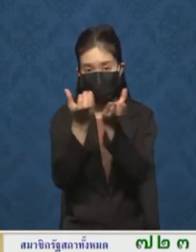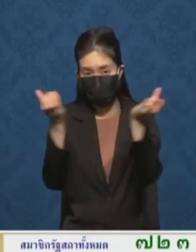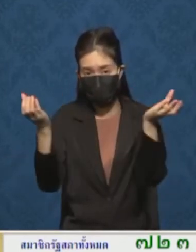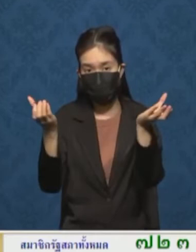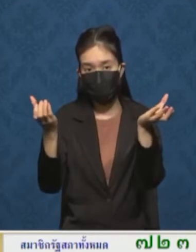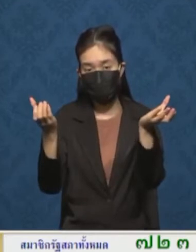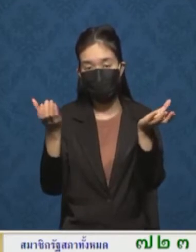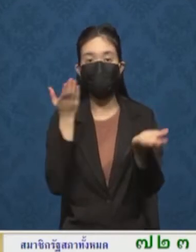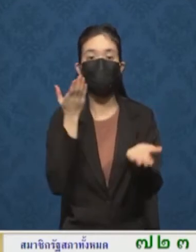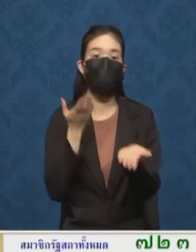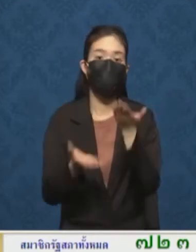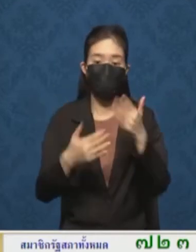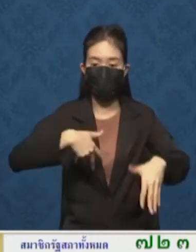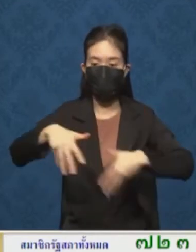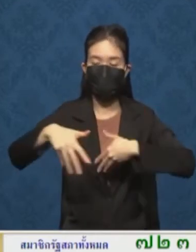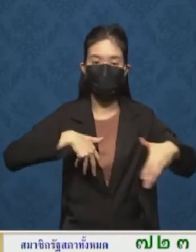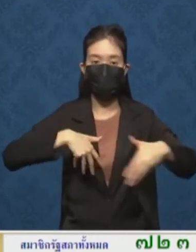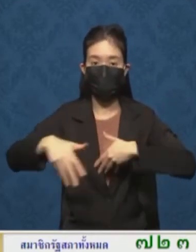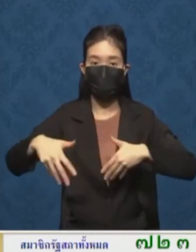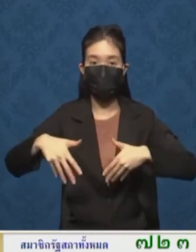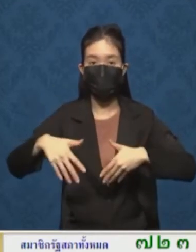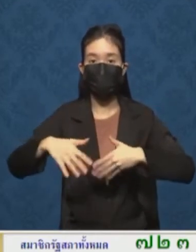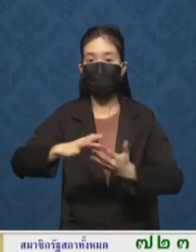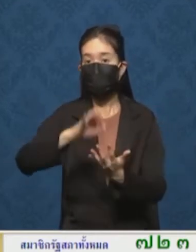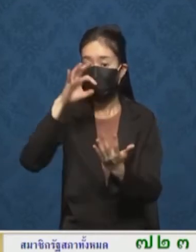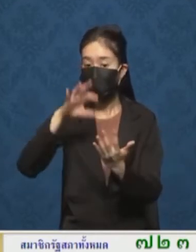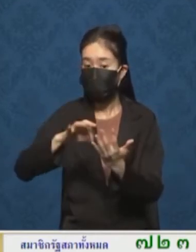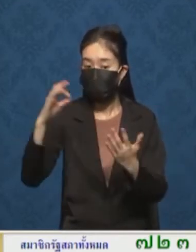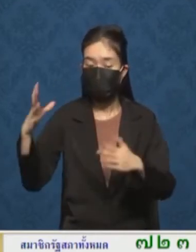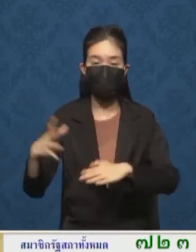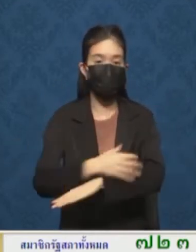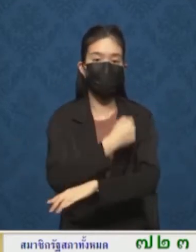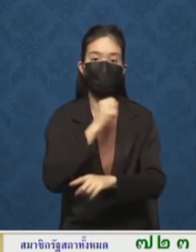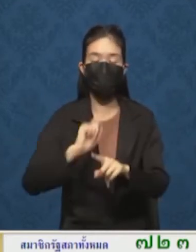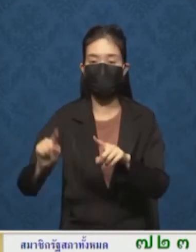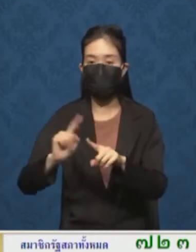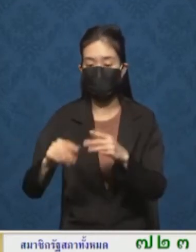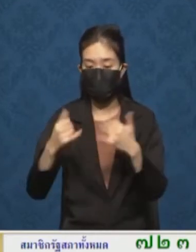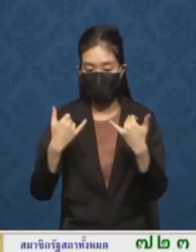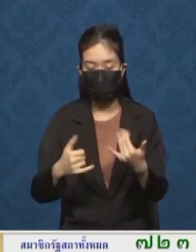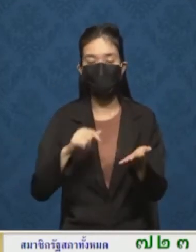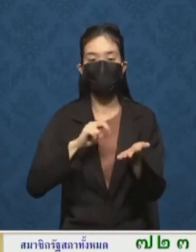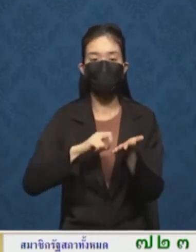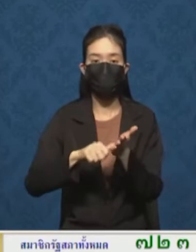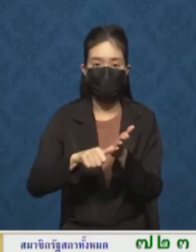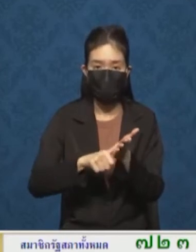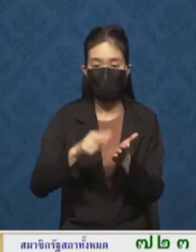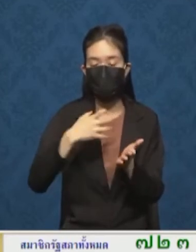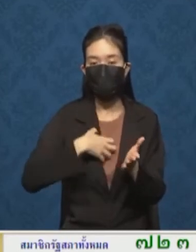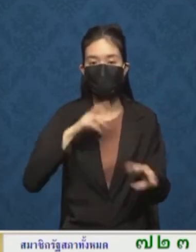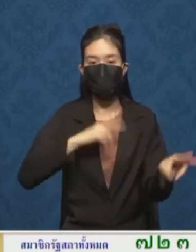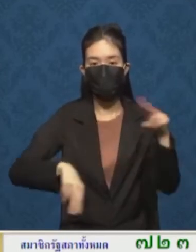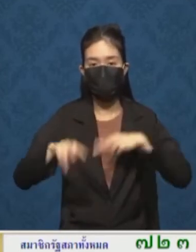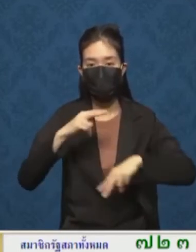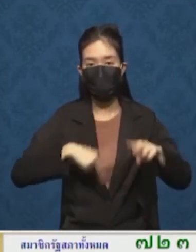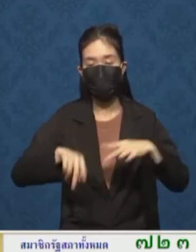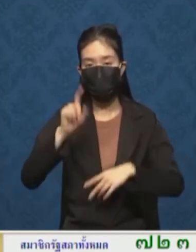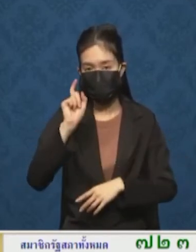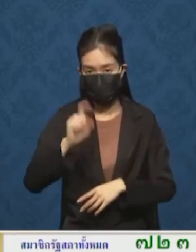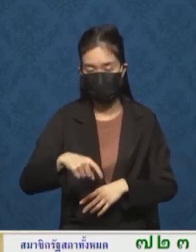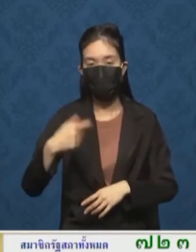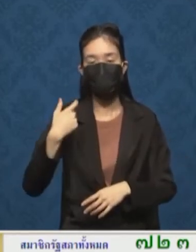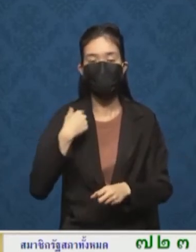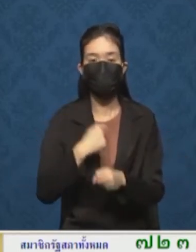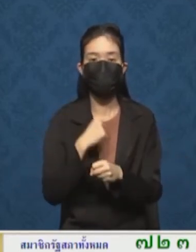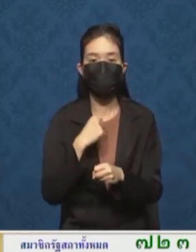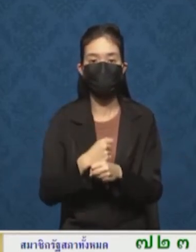ทมาจากประฉาชนมาจากกเมองทชดเกณเป็ธรรมข้อแก้ไขที่มีการตรวจสอบ เป็นการตั้งเขาเรีก